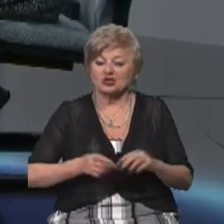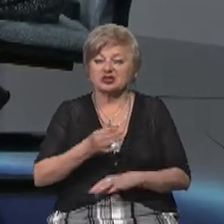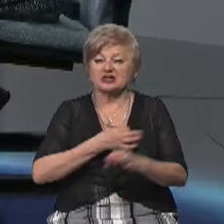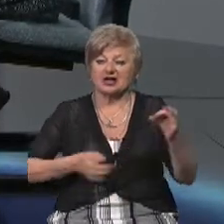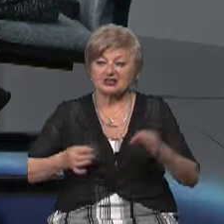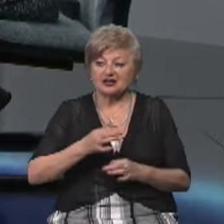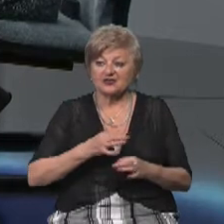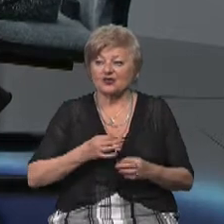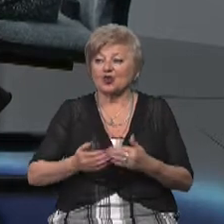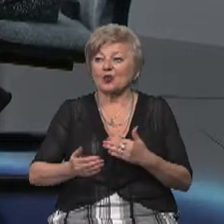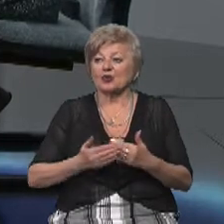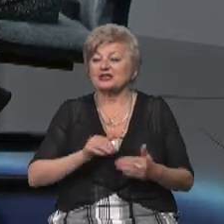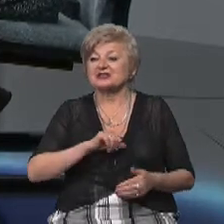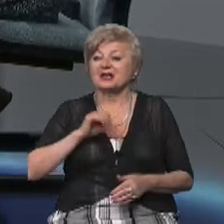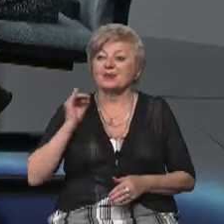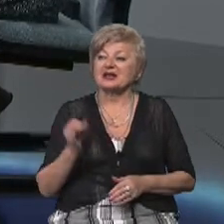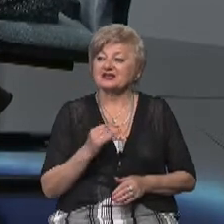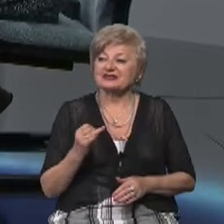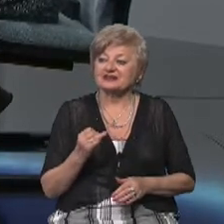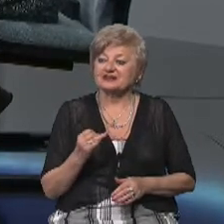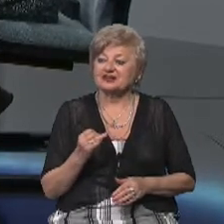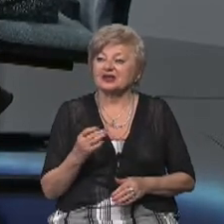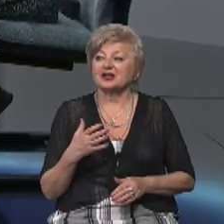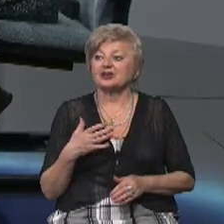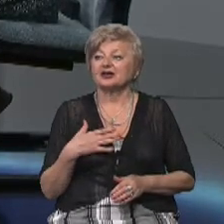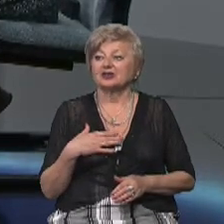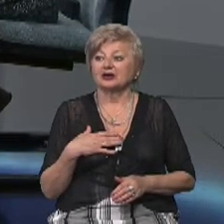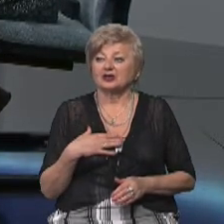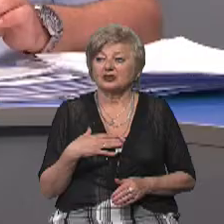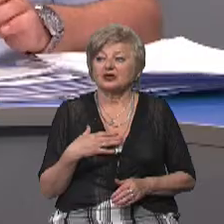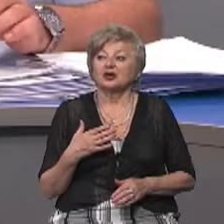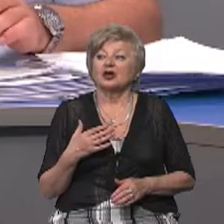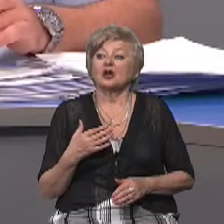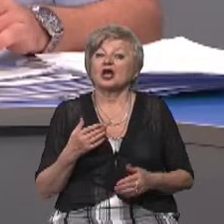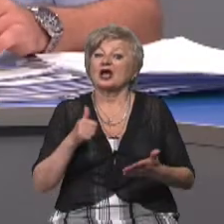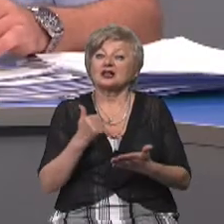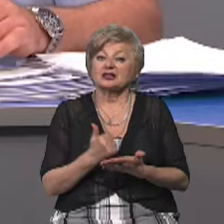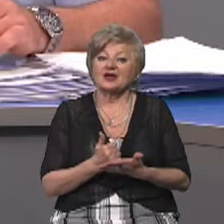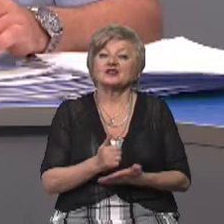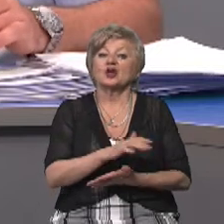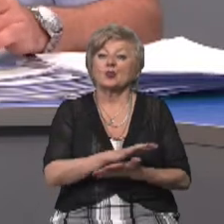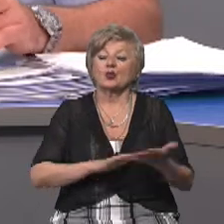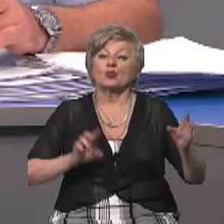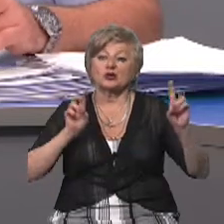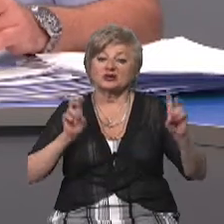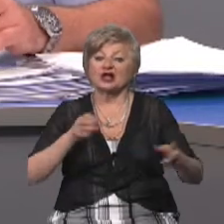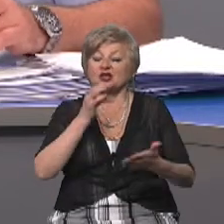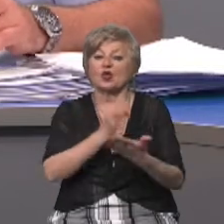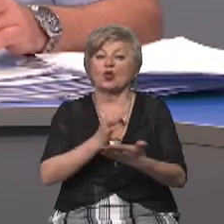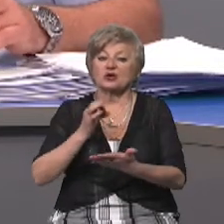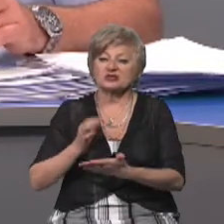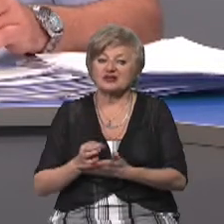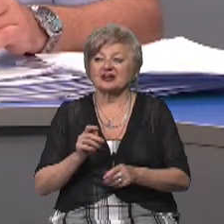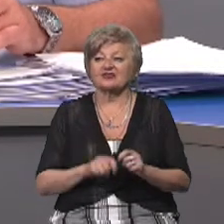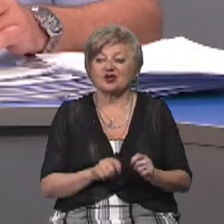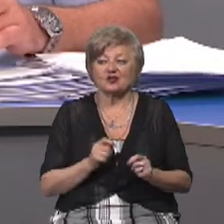а ми підійшли до найцікавішого. Тому я закликаю пильнувати цю тему, а головне – продовжувати тему відповідального